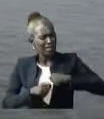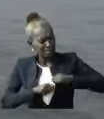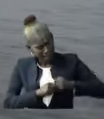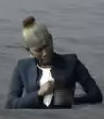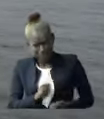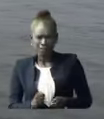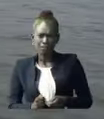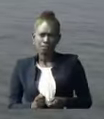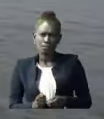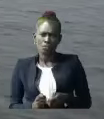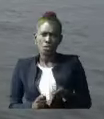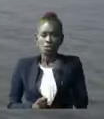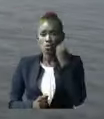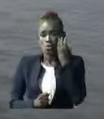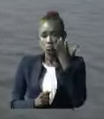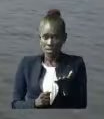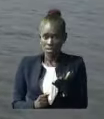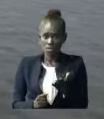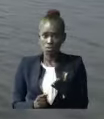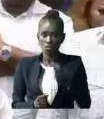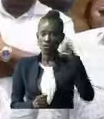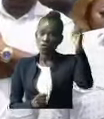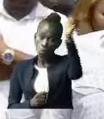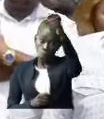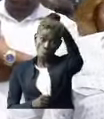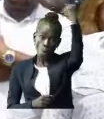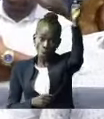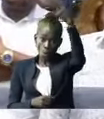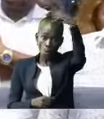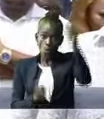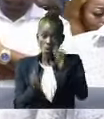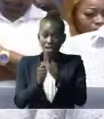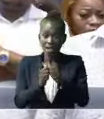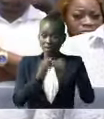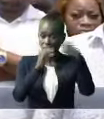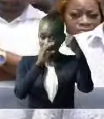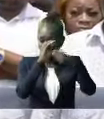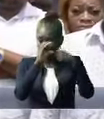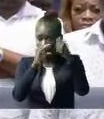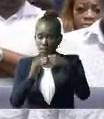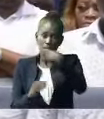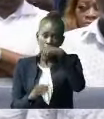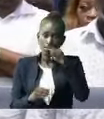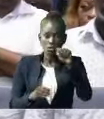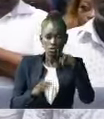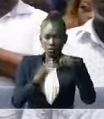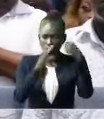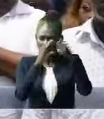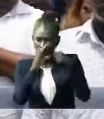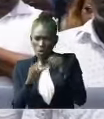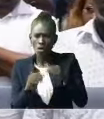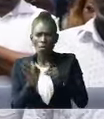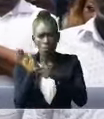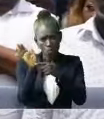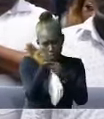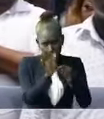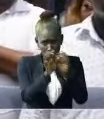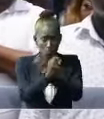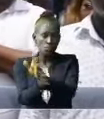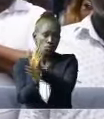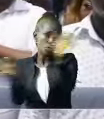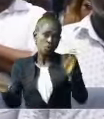deux, on va embarquer dans un hélicoptère avec Gabon Télévision qui va aller sur le site voir comment les recherches se font pour donner l'information à